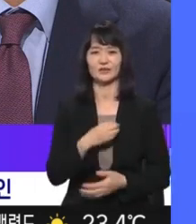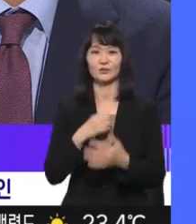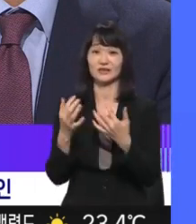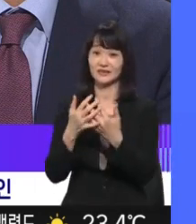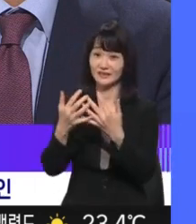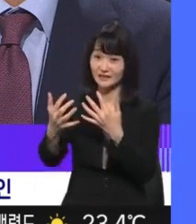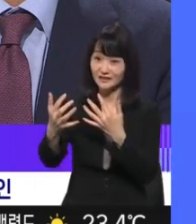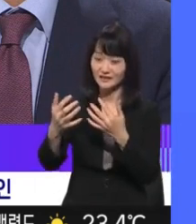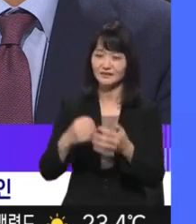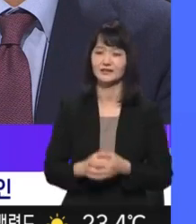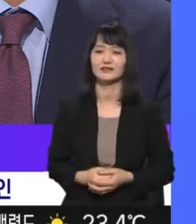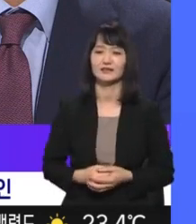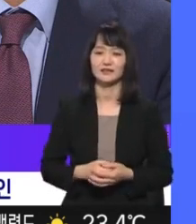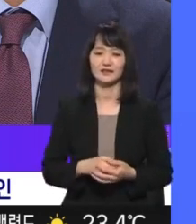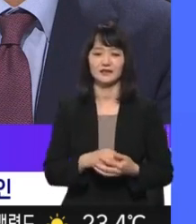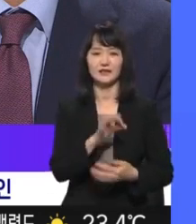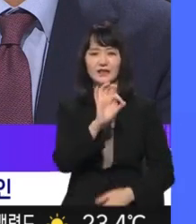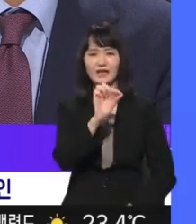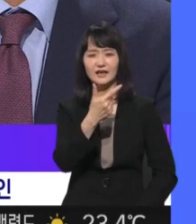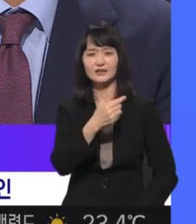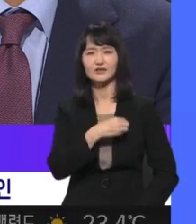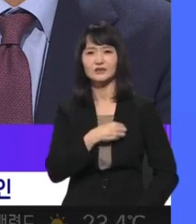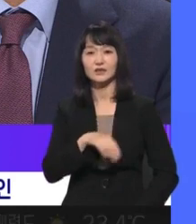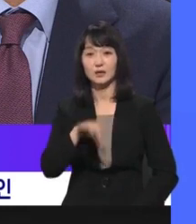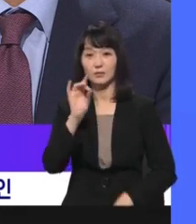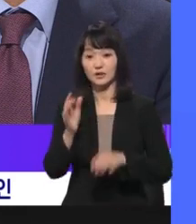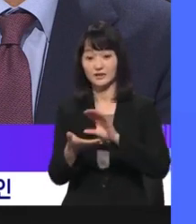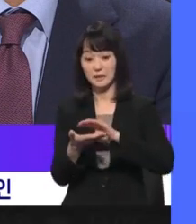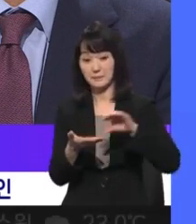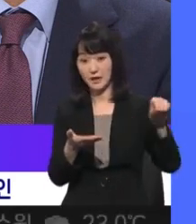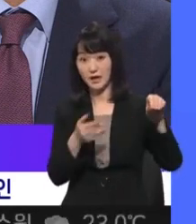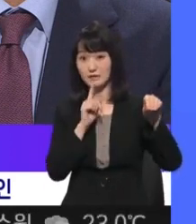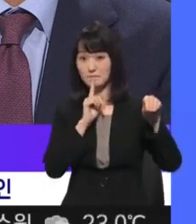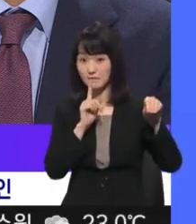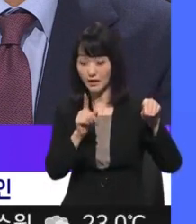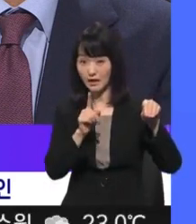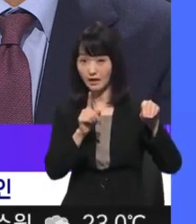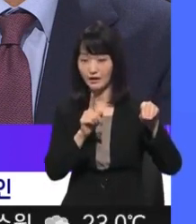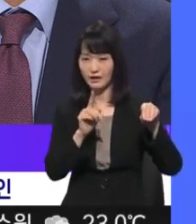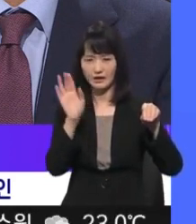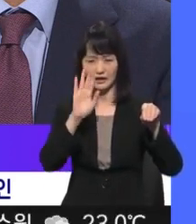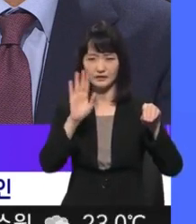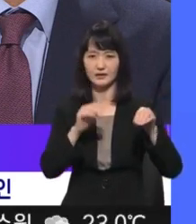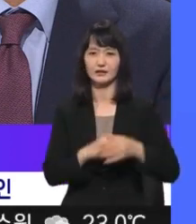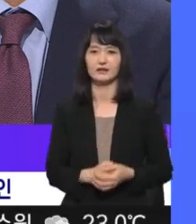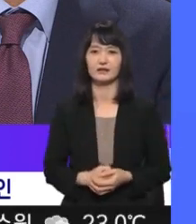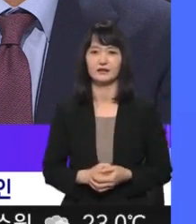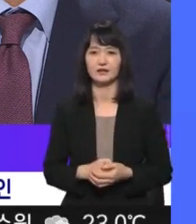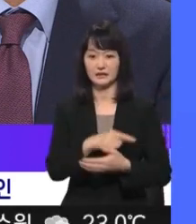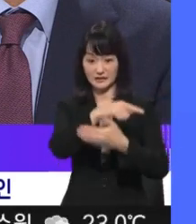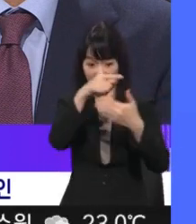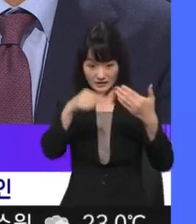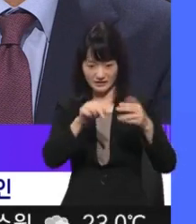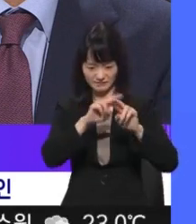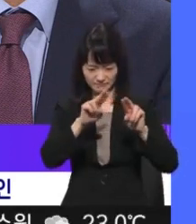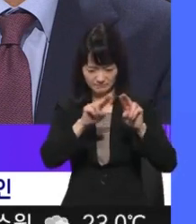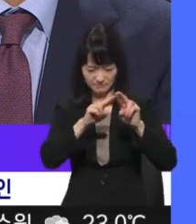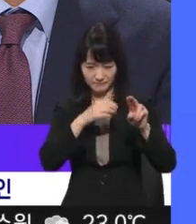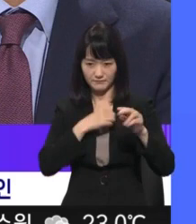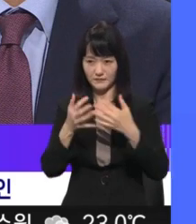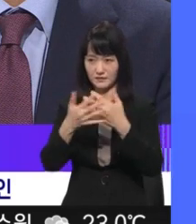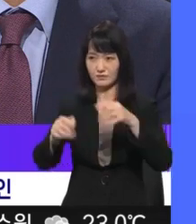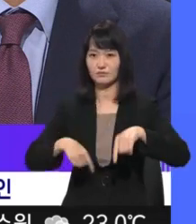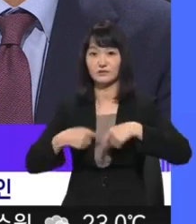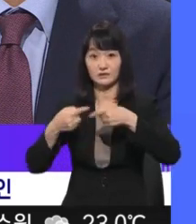안에서 그 안철수 옆에서 먼저 자리를 떠나셨다 고 말씀드렸는데 알고봤더니 그 일정 다 취소 하시고 끝까지의 총장이